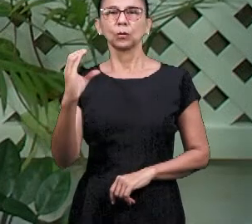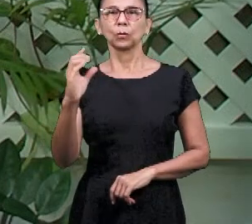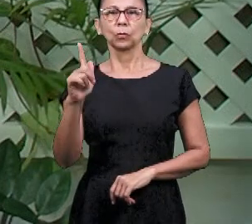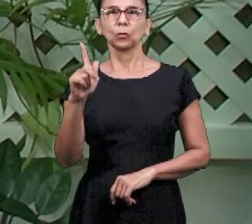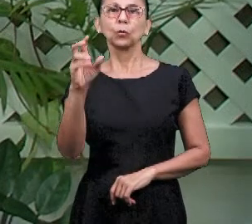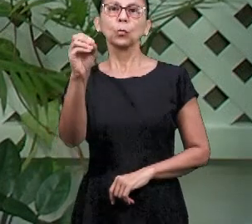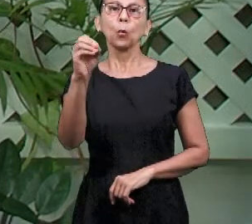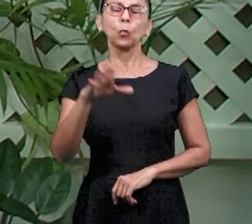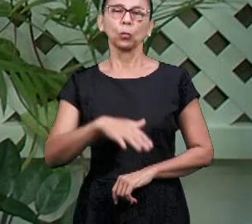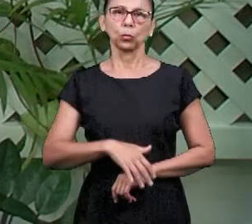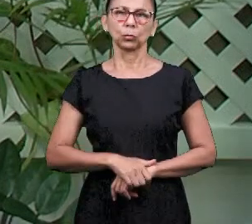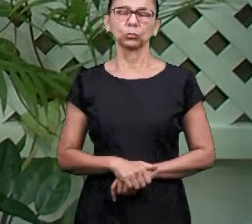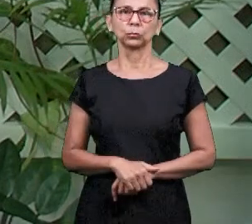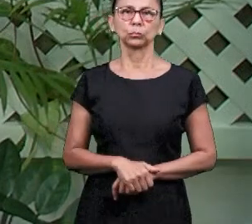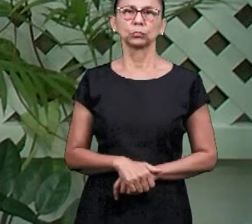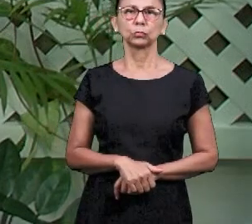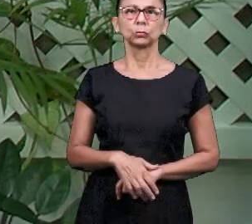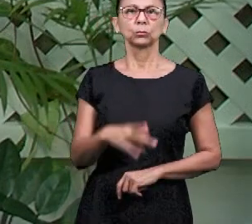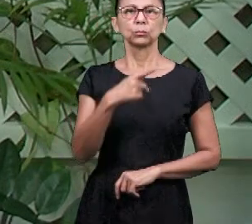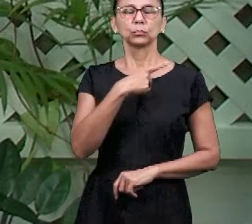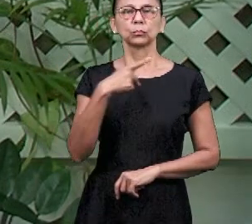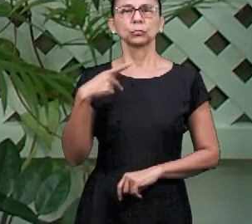une sympathie